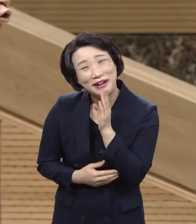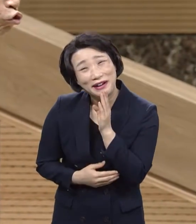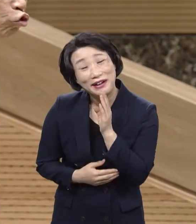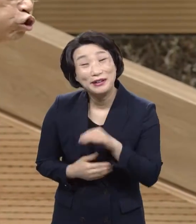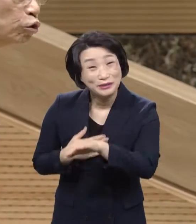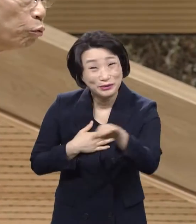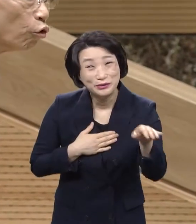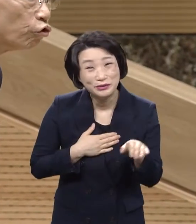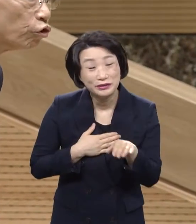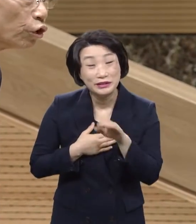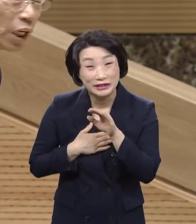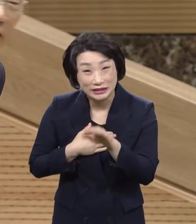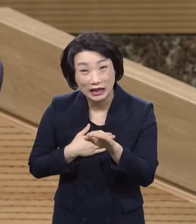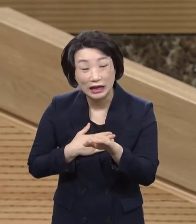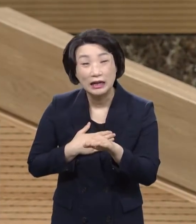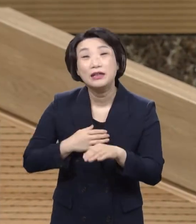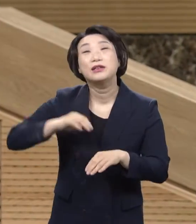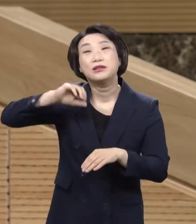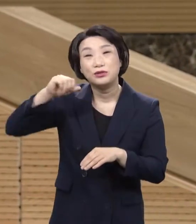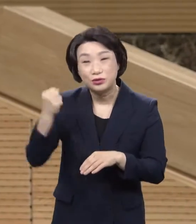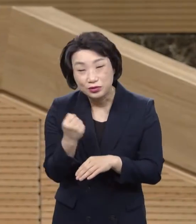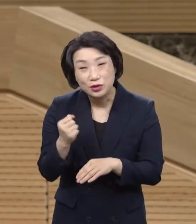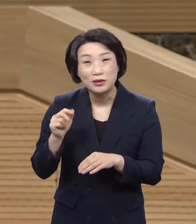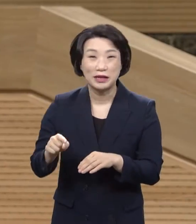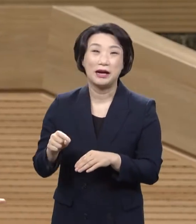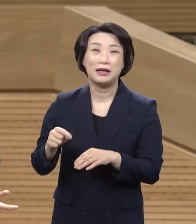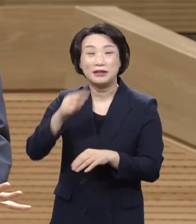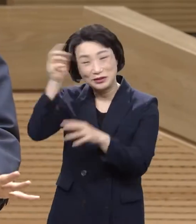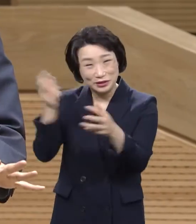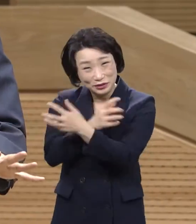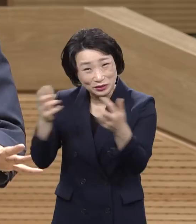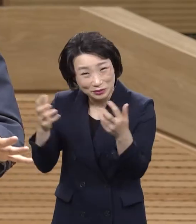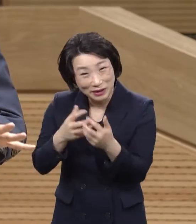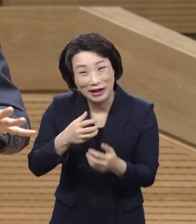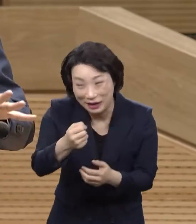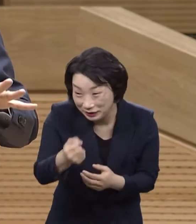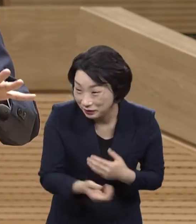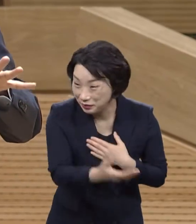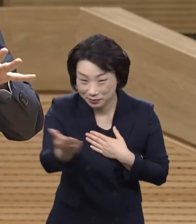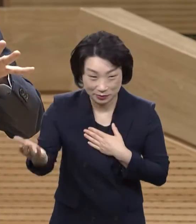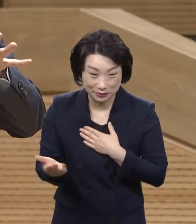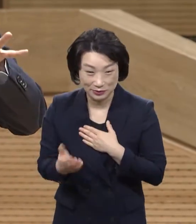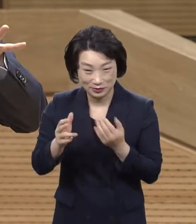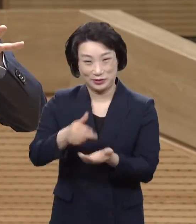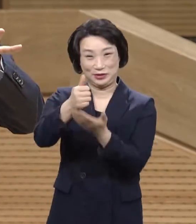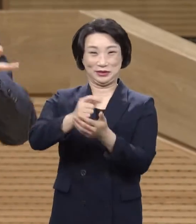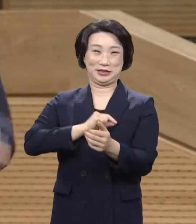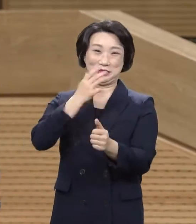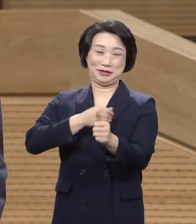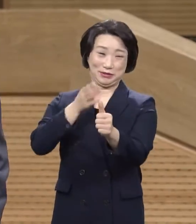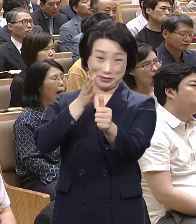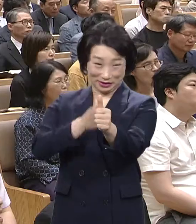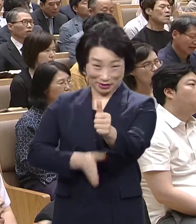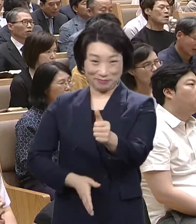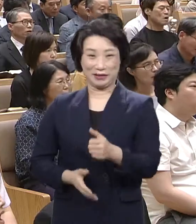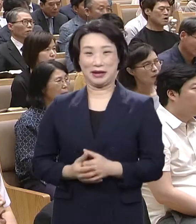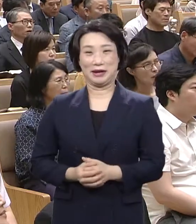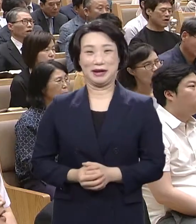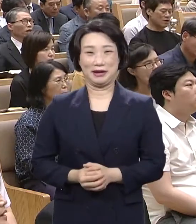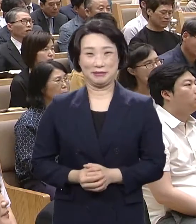우리는 그런 굴복력이 성령으로 충만하기를 주님의 이름으로